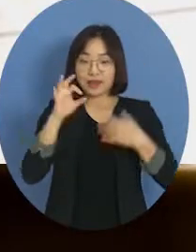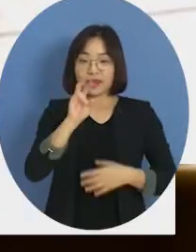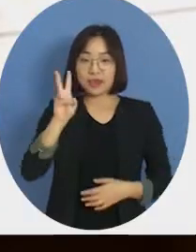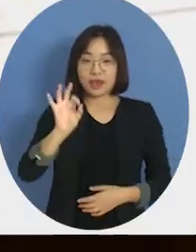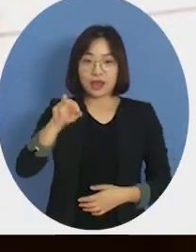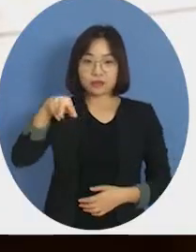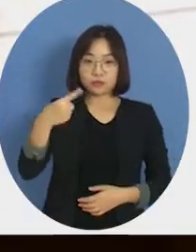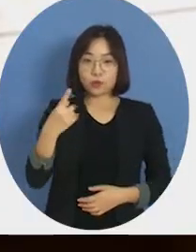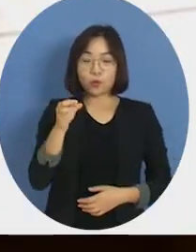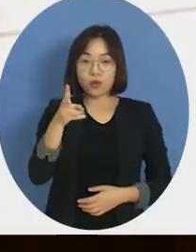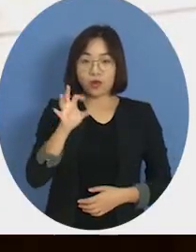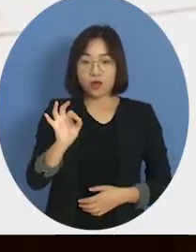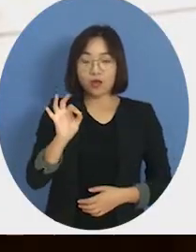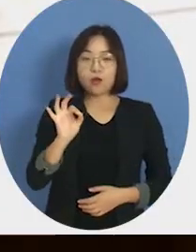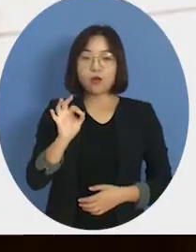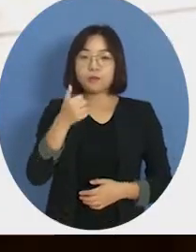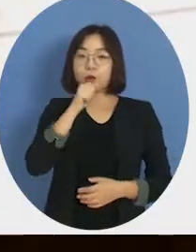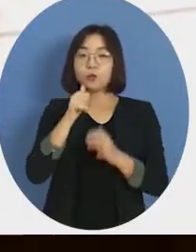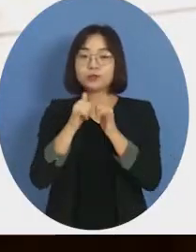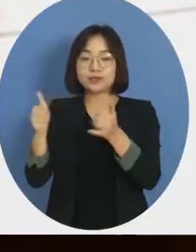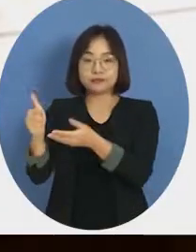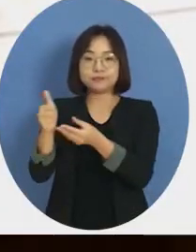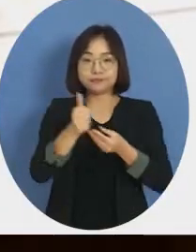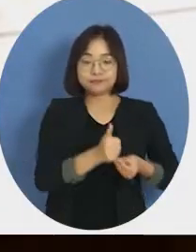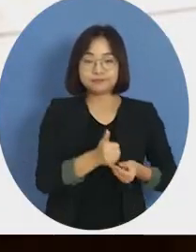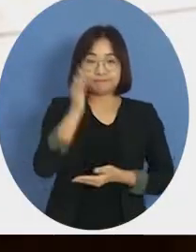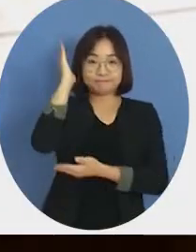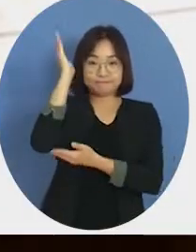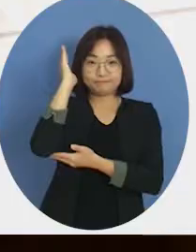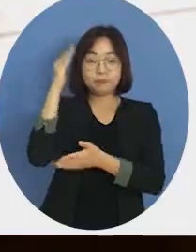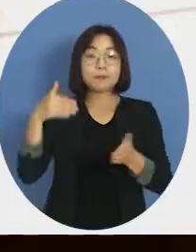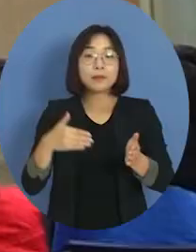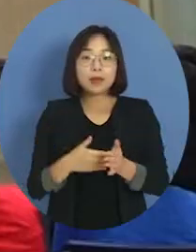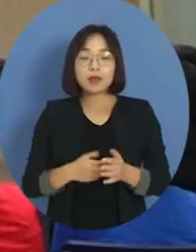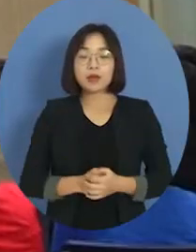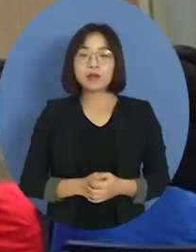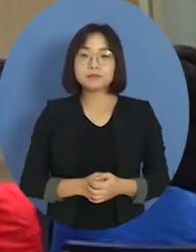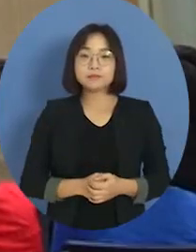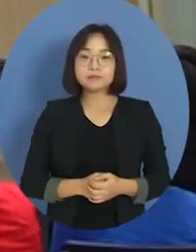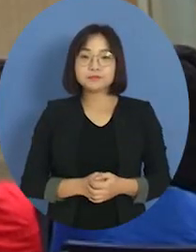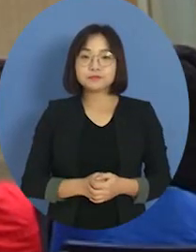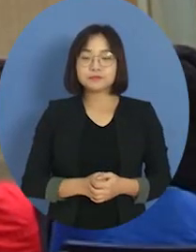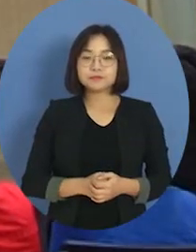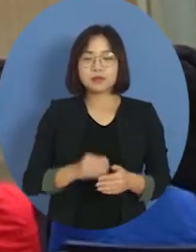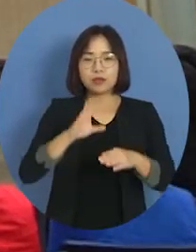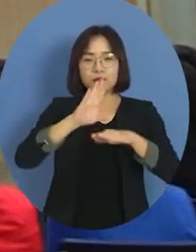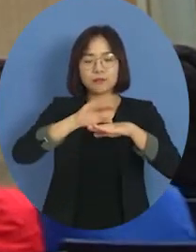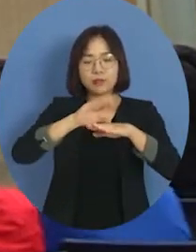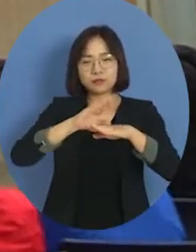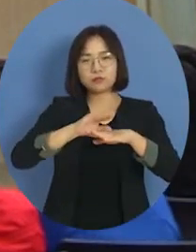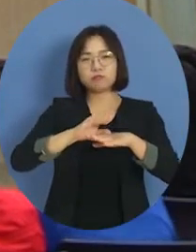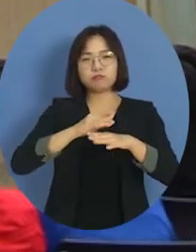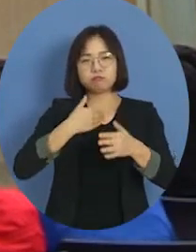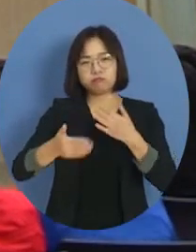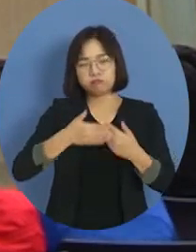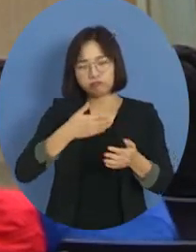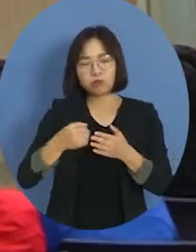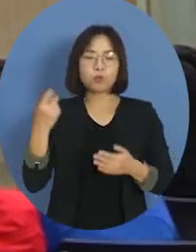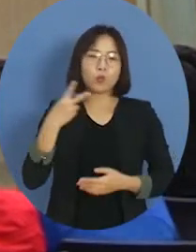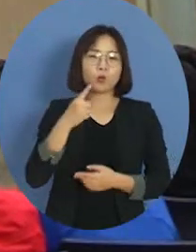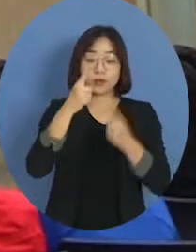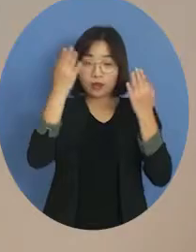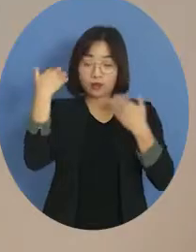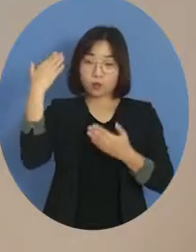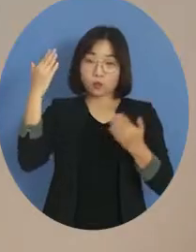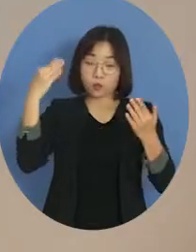공주시민대학에서 양소영 변호사를 모시고 교양 강좌를 개최했습니다. 양소영 변호사는 다수의 방송 출연과 대학